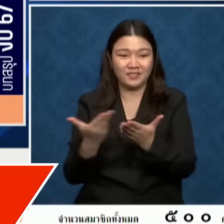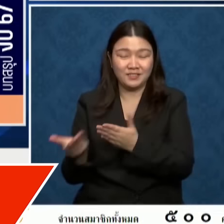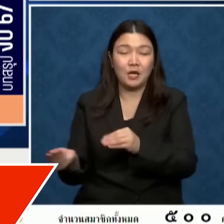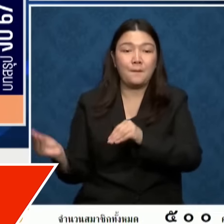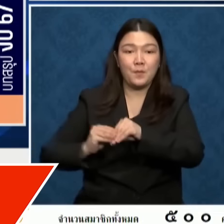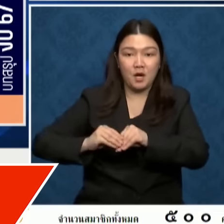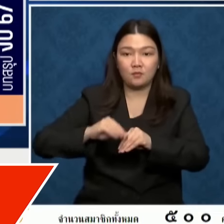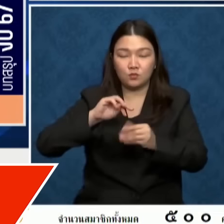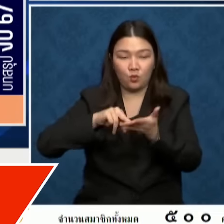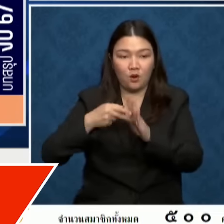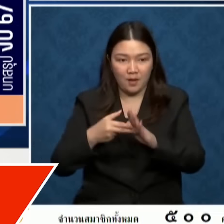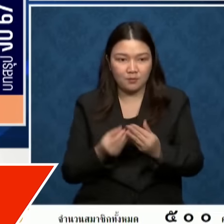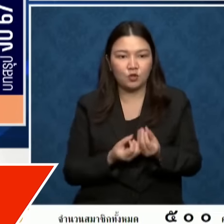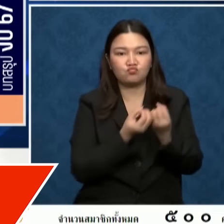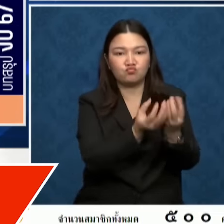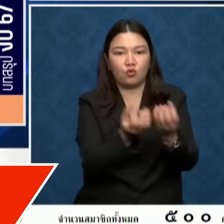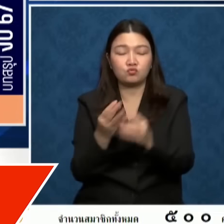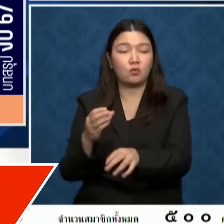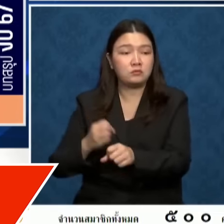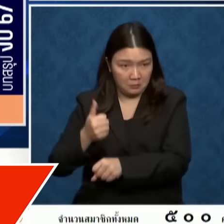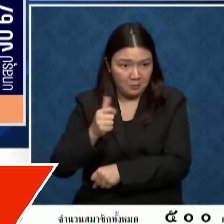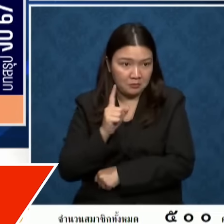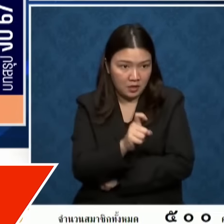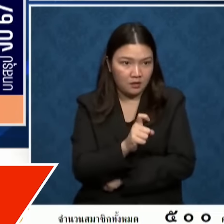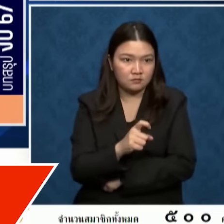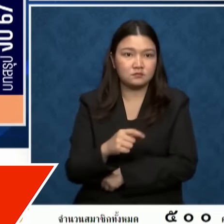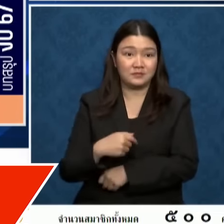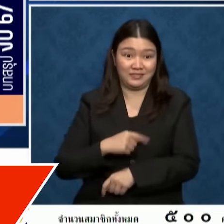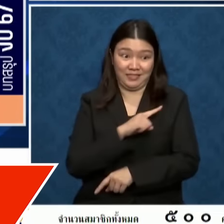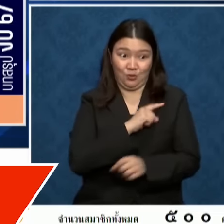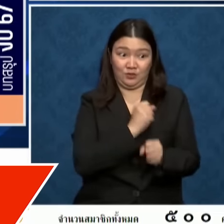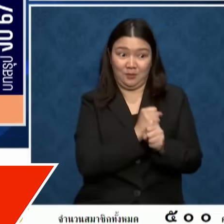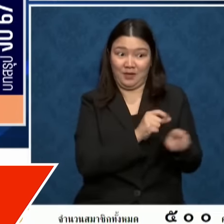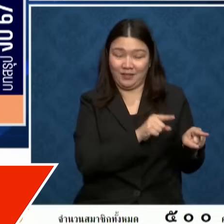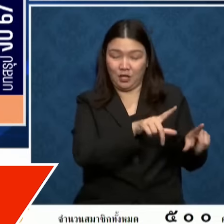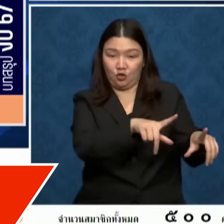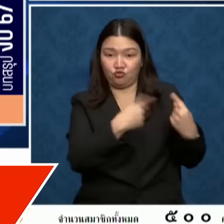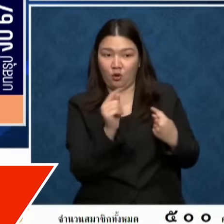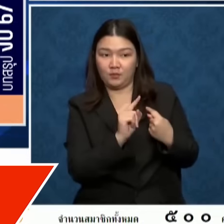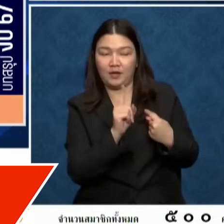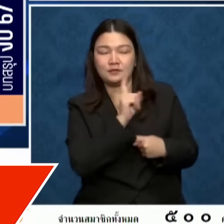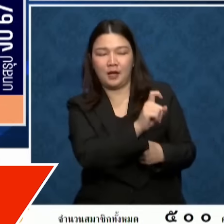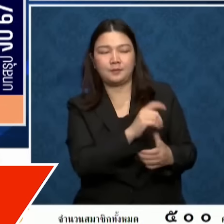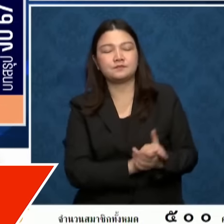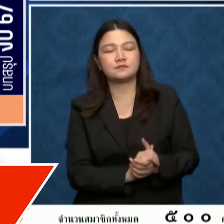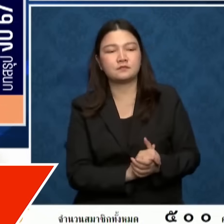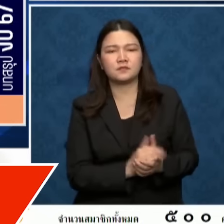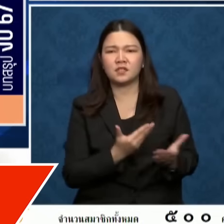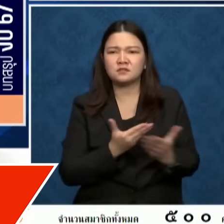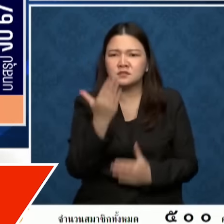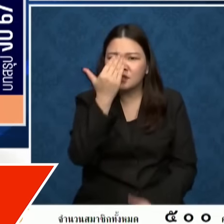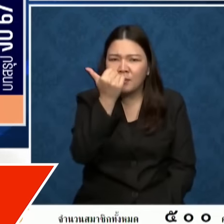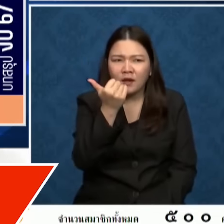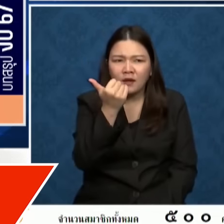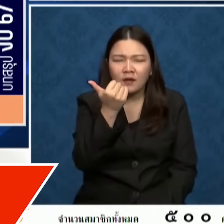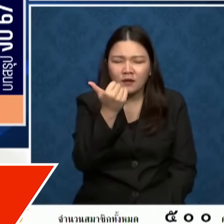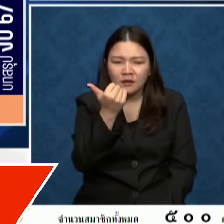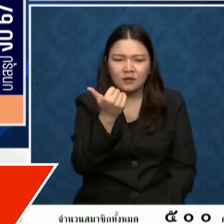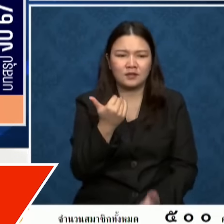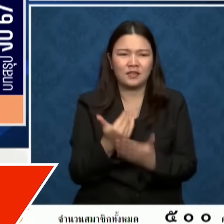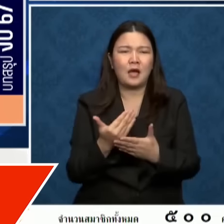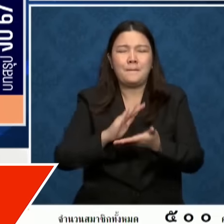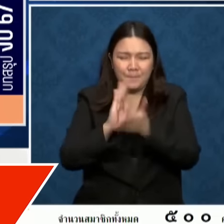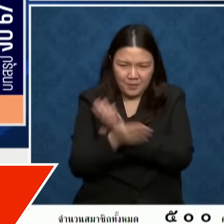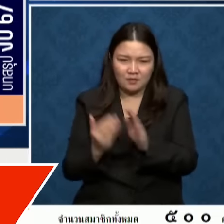ระจายไปตามศูย์พี่วาไงแกบอกผมว่า อัี้เป็นเจ้าหนทของป.พ.เองนะครับซือมาทำไม ทำไมไมเอาเงินไปจ้าง